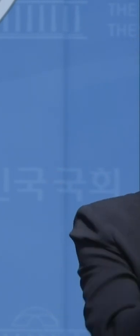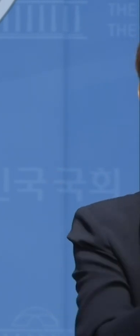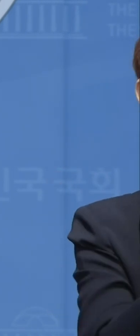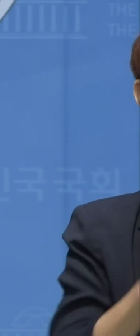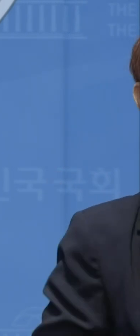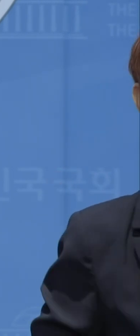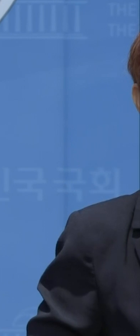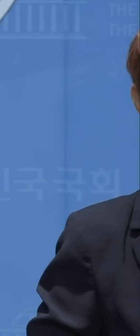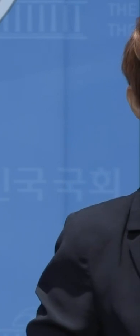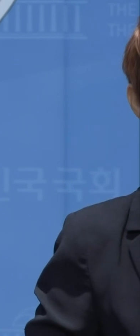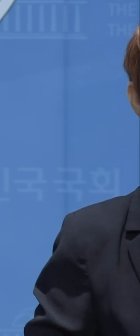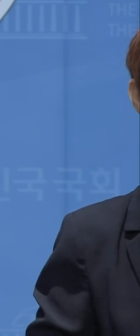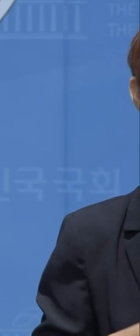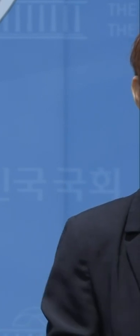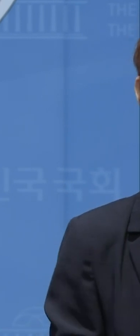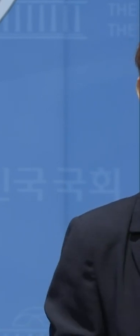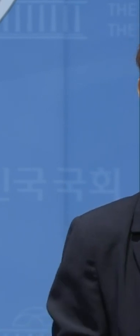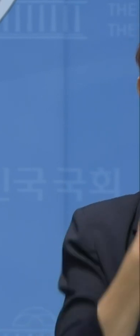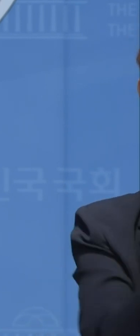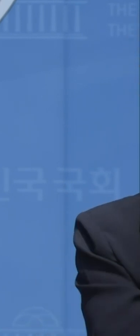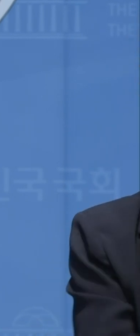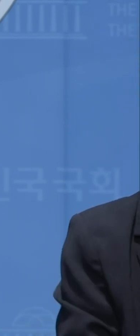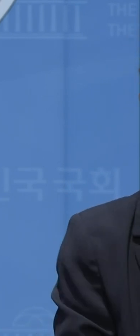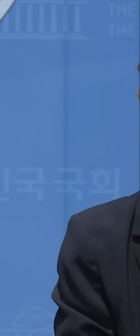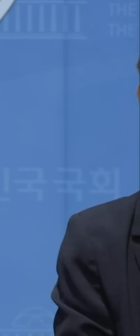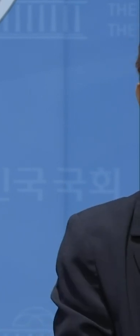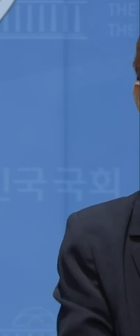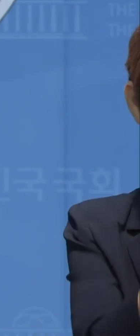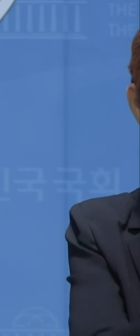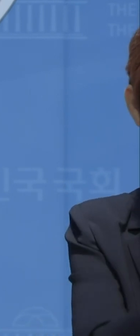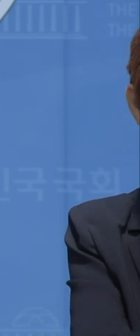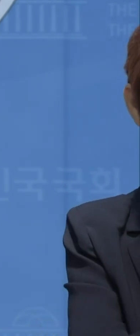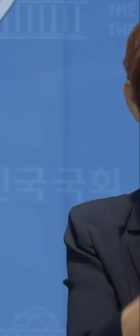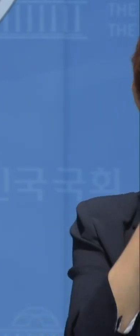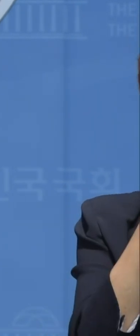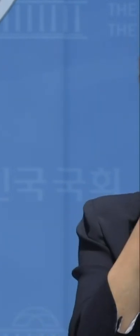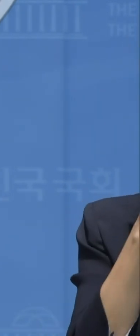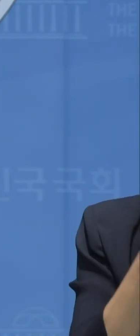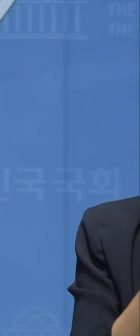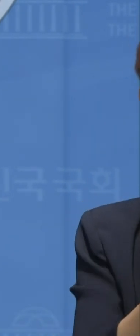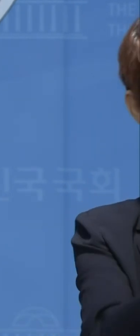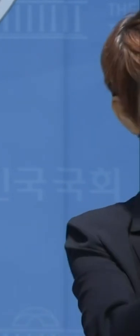전남에서 스스로 큰집이라 칭했던 민주당을 상대로 집안 싸움을 주도하고 있다라고도